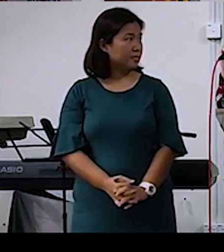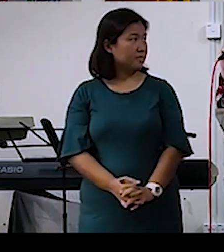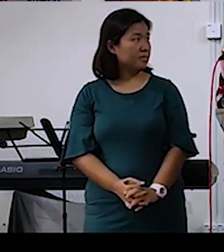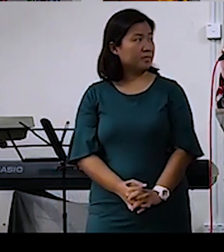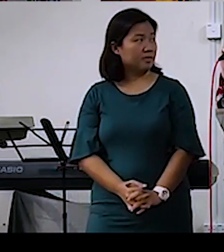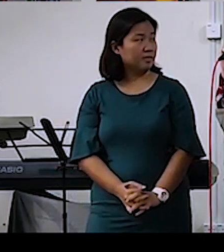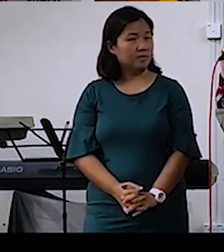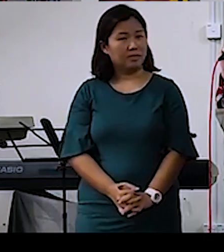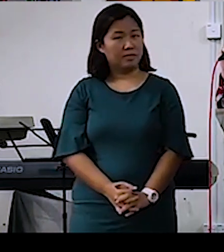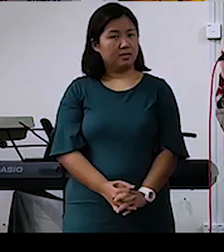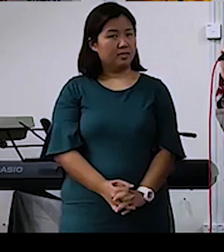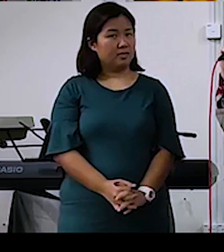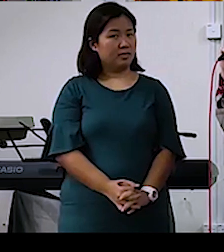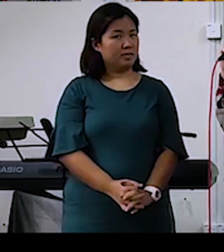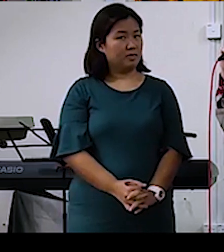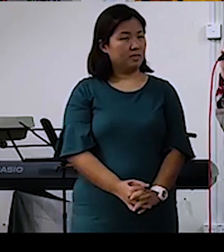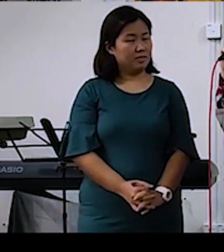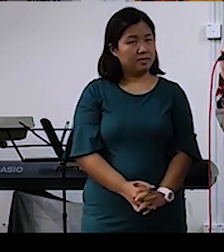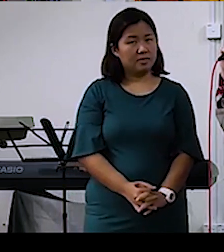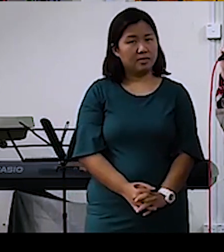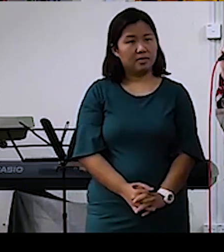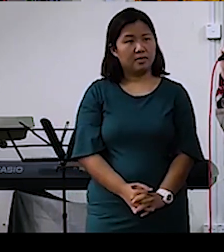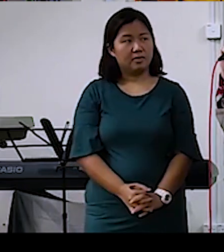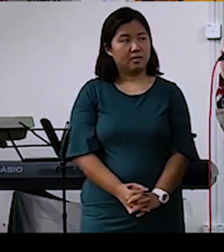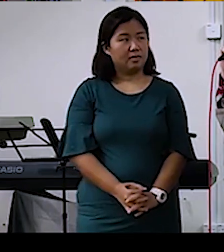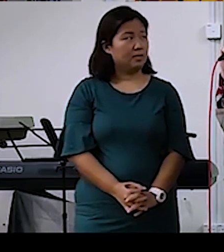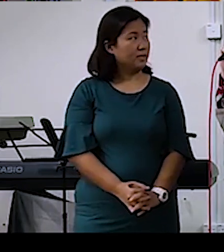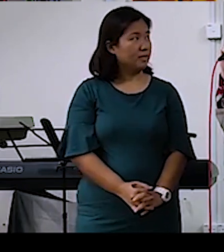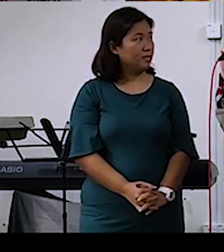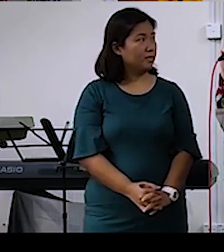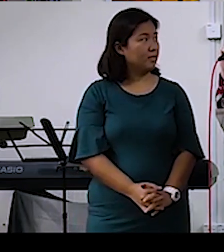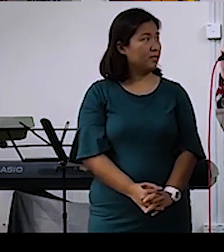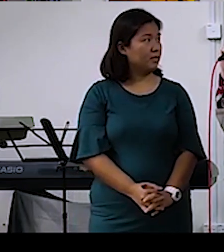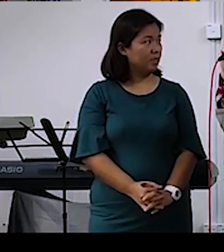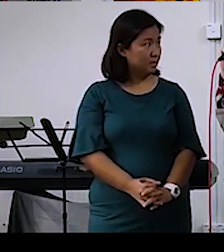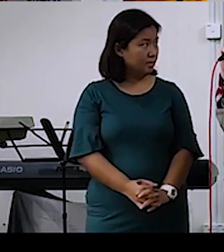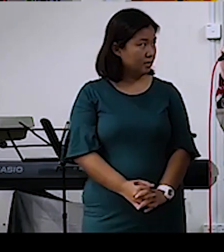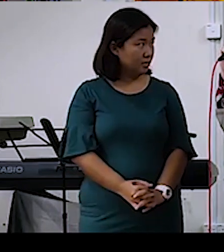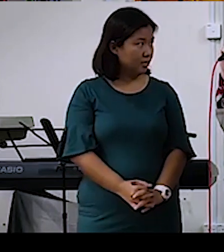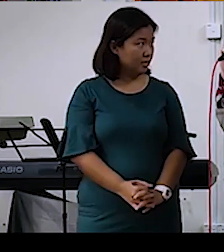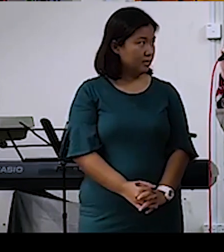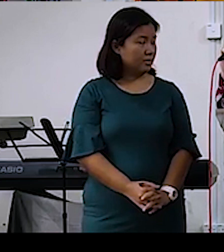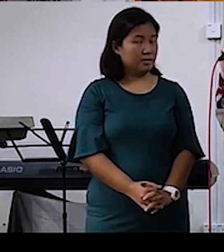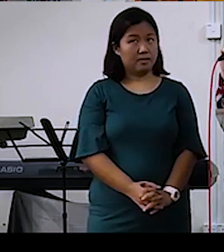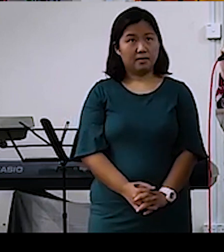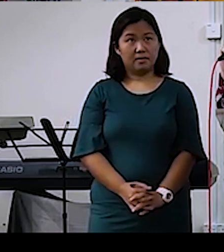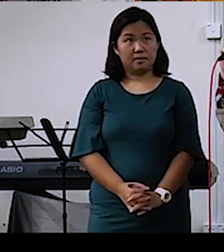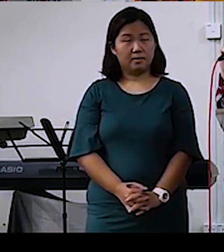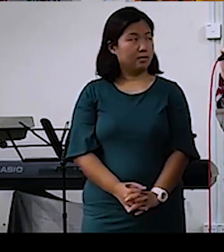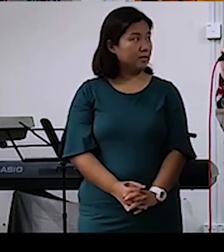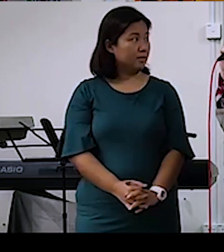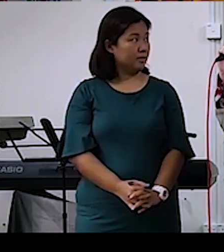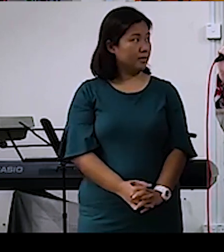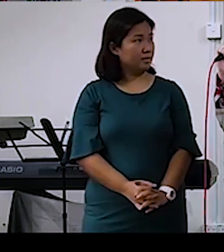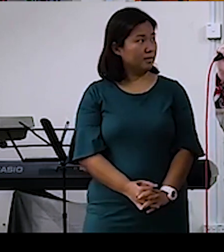人家，我应该是要得 COVID 了，反而呢，你应该去宣告，去弃绝说，奉主耶稣的名字，我弃绝你这一个